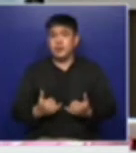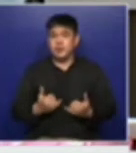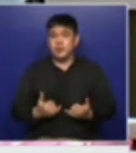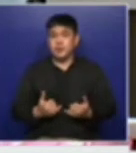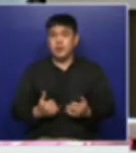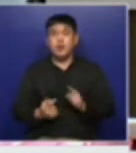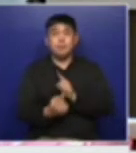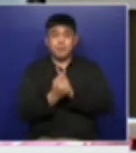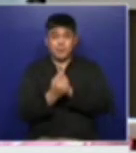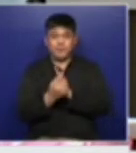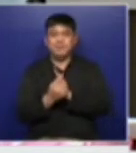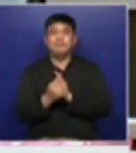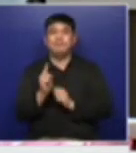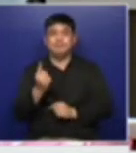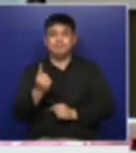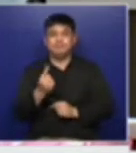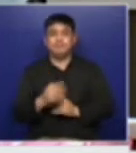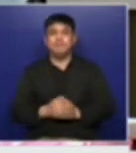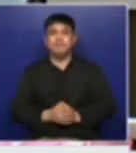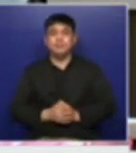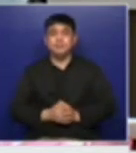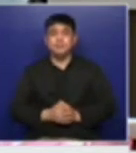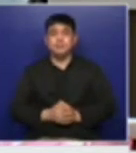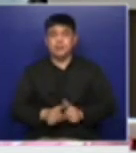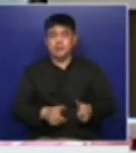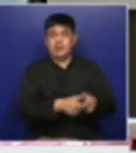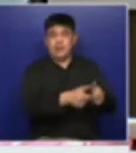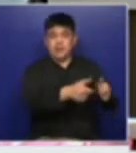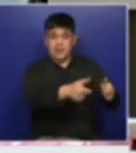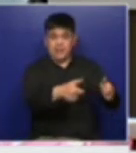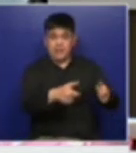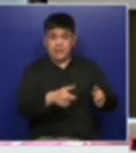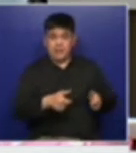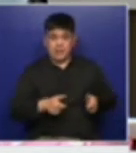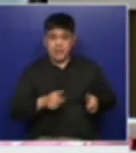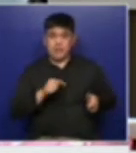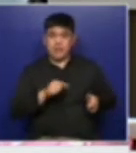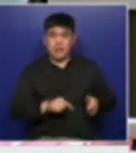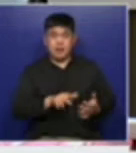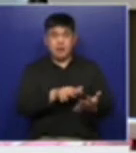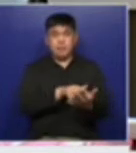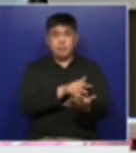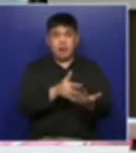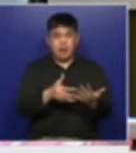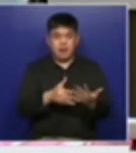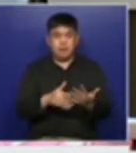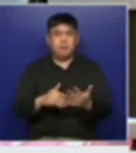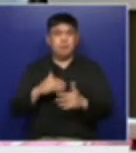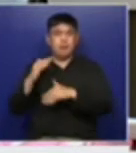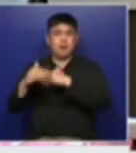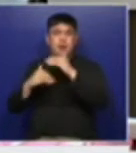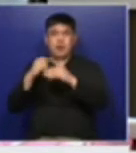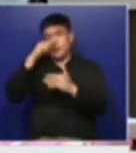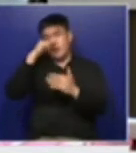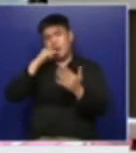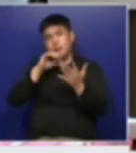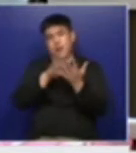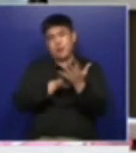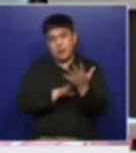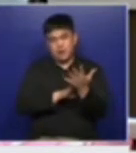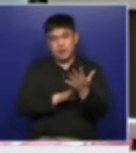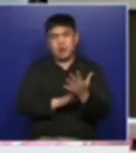นะครับรายงานความคืบหน้าในการดำเนินการตามแผนการปฏิรูปประเทศตามมาตร